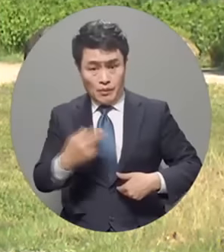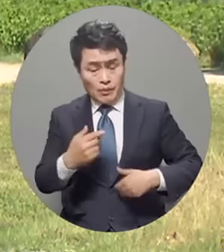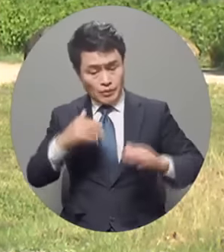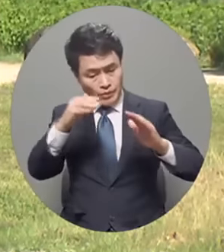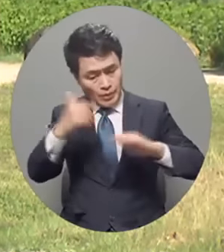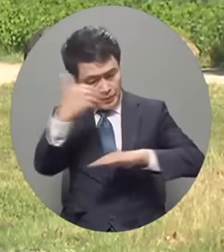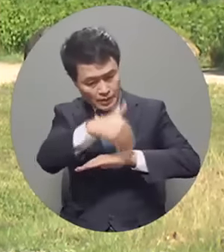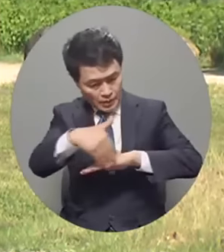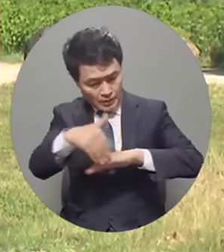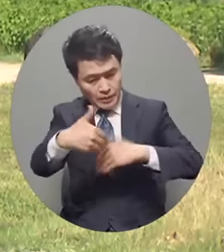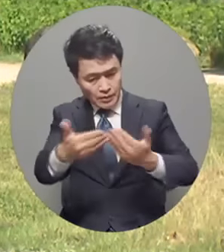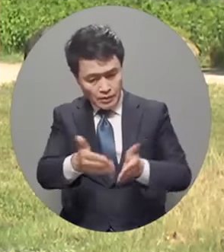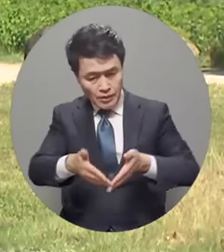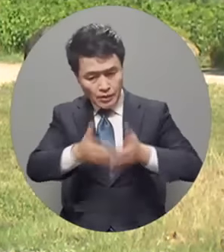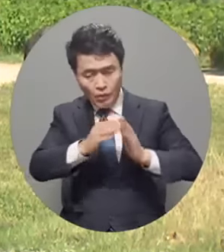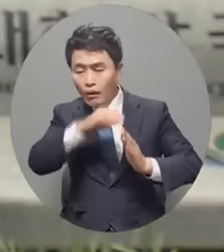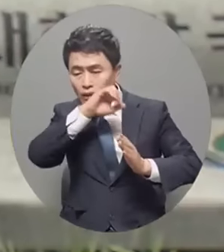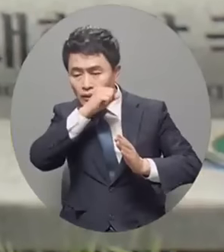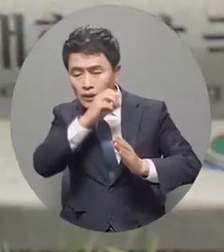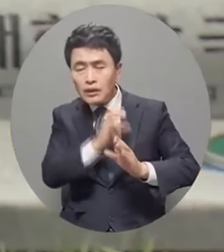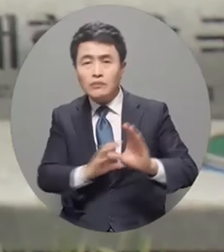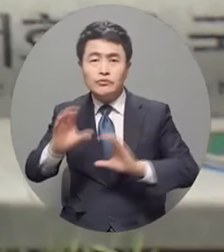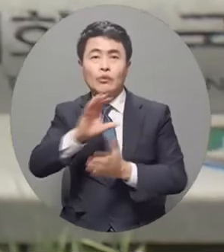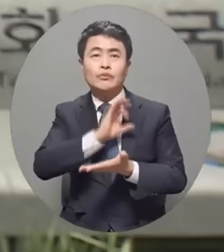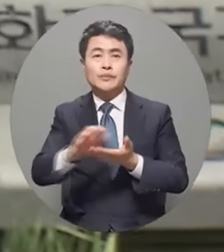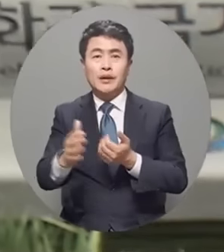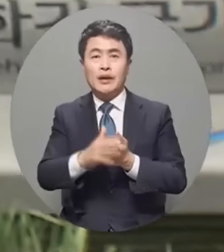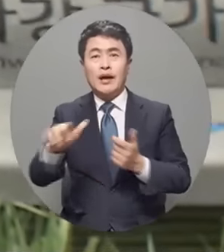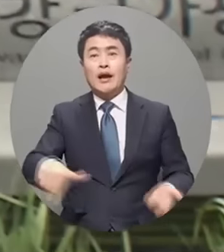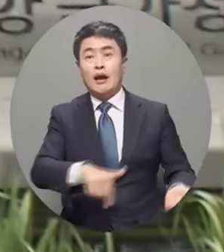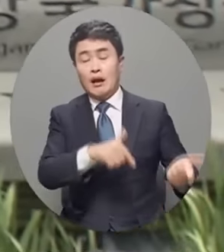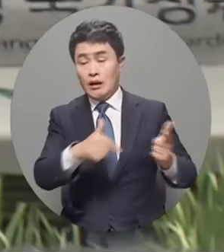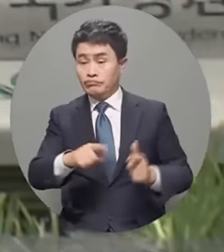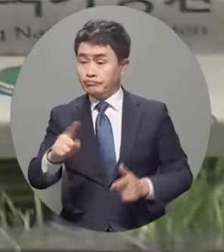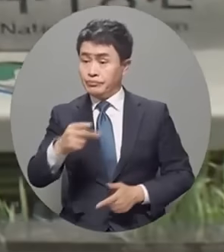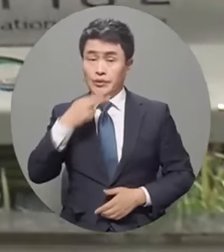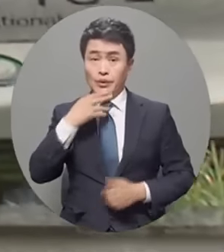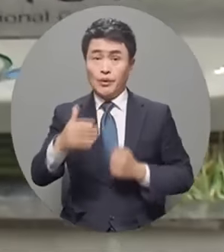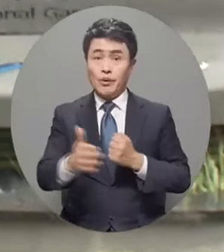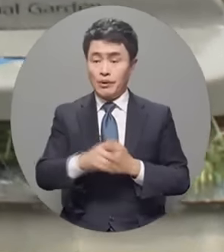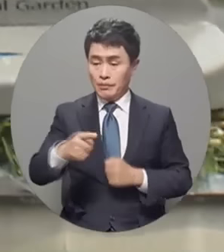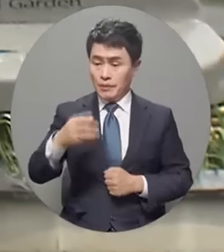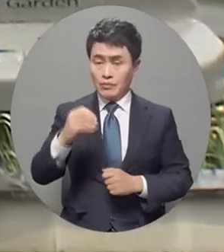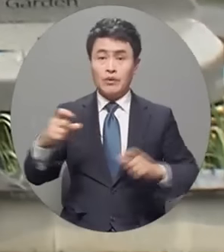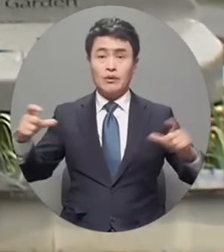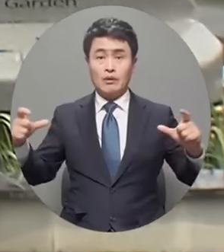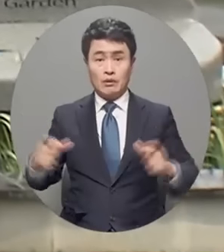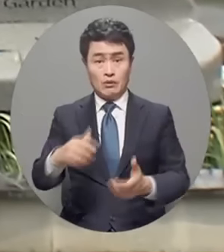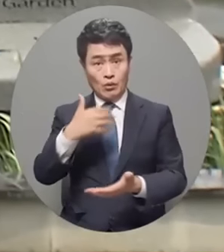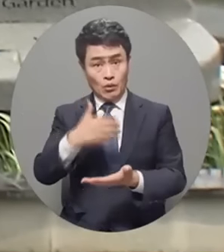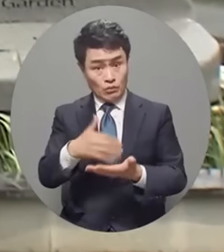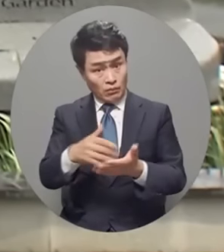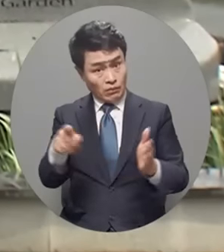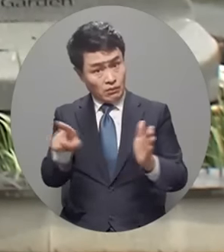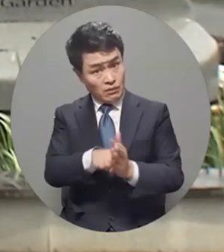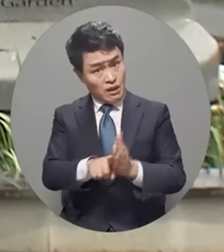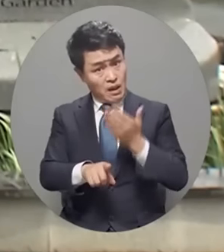세워 예산을 집행합니다. 하루 사이에 아무 일 없다는 듯 100만 명이 줄어든 이런 통계를 믿을 수